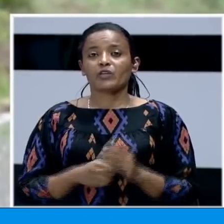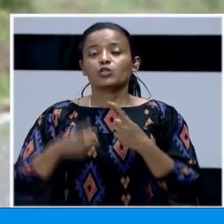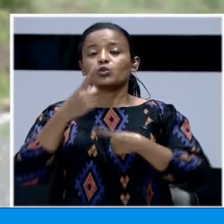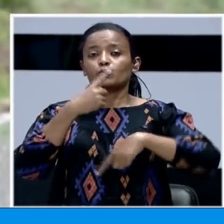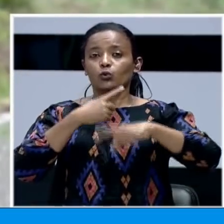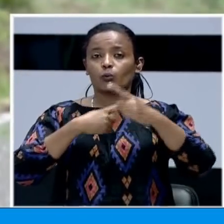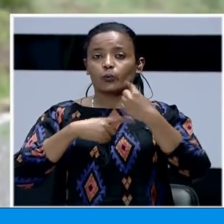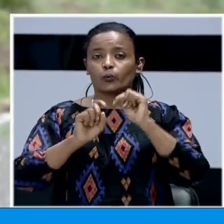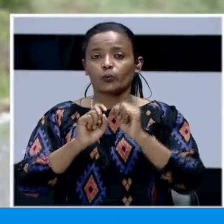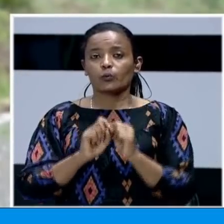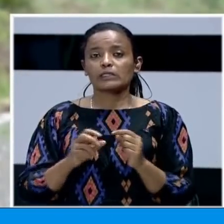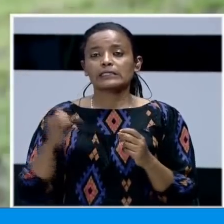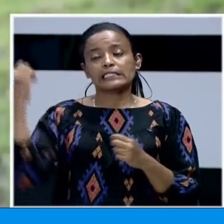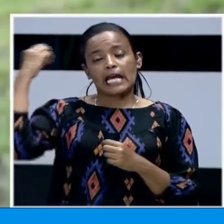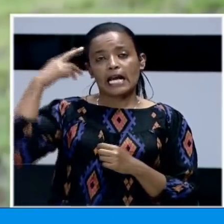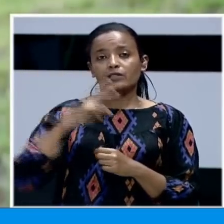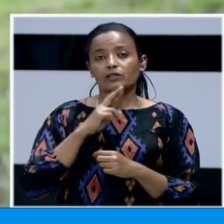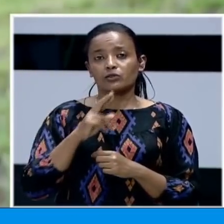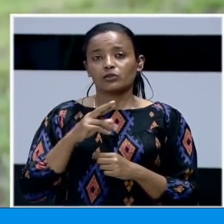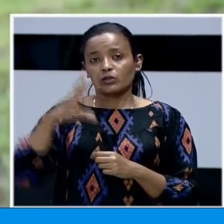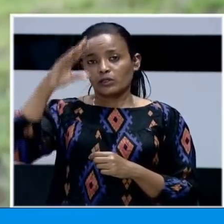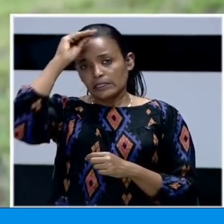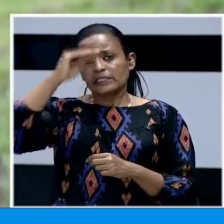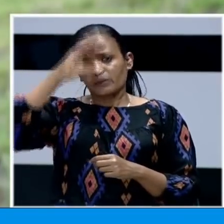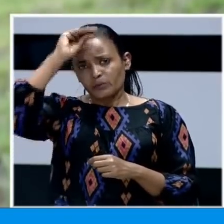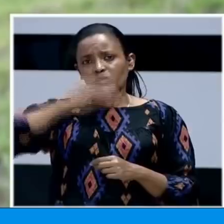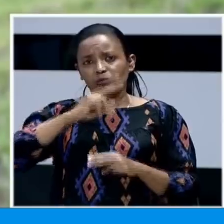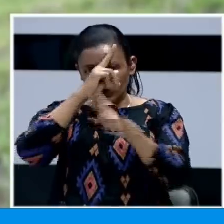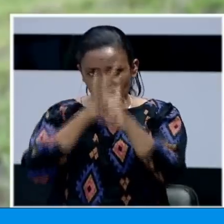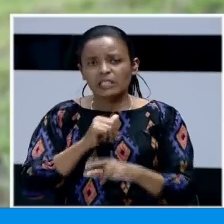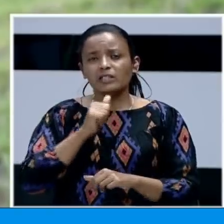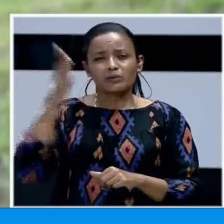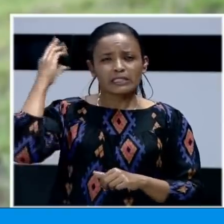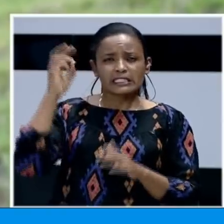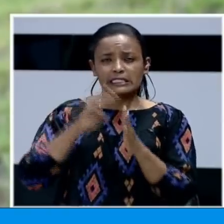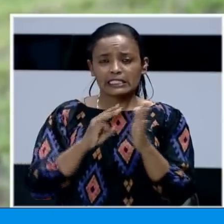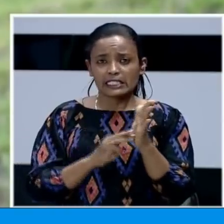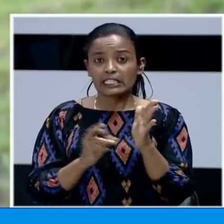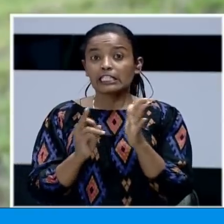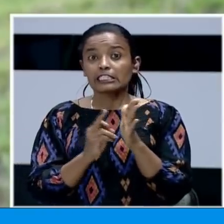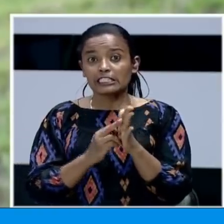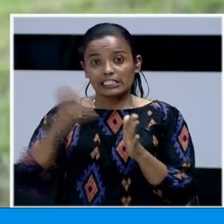زمصوم سقاتاتي يوم سب سب النوتو زي خبرو اللو دنيا برا سرعات تحق منقستي مستدغة